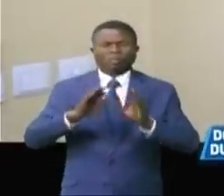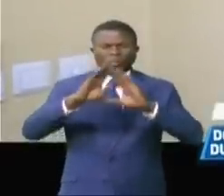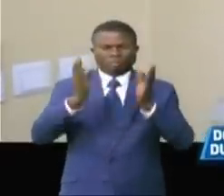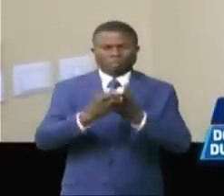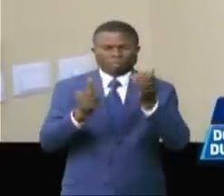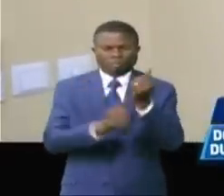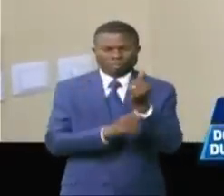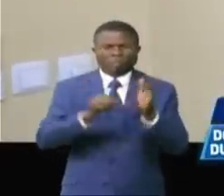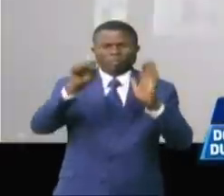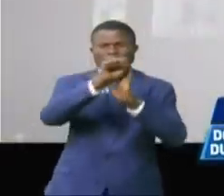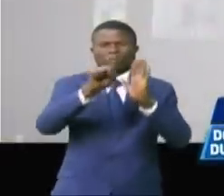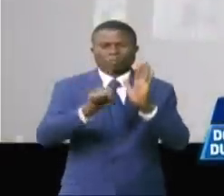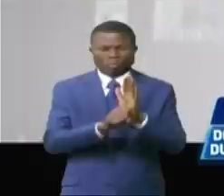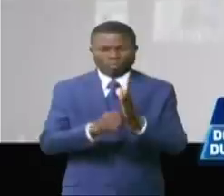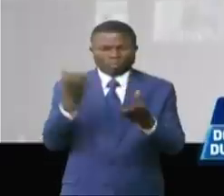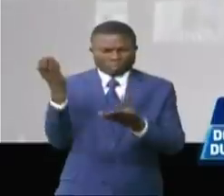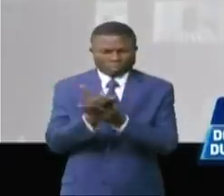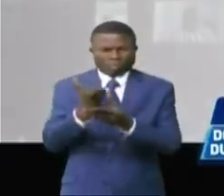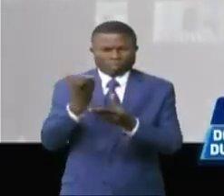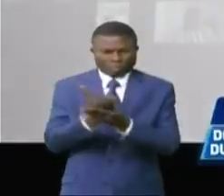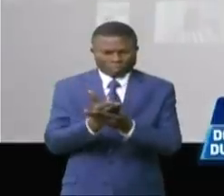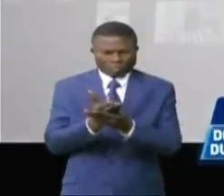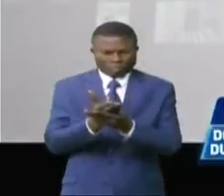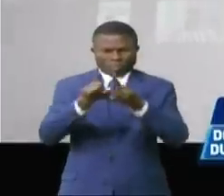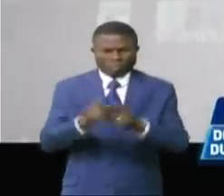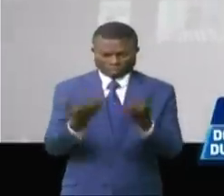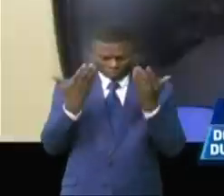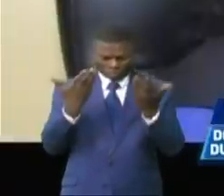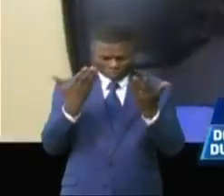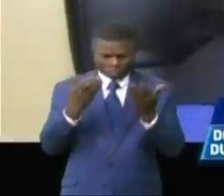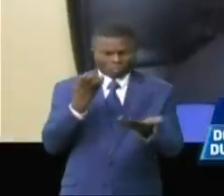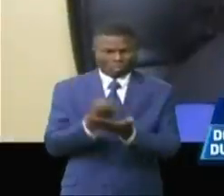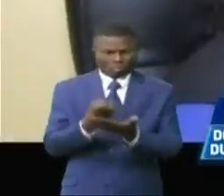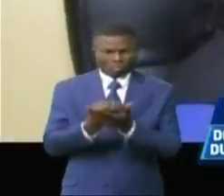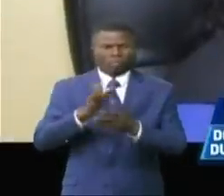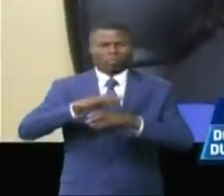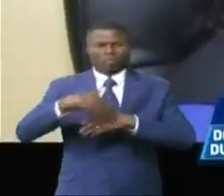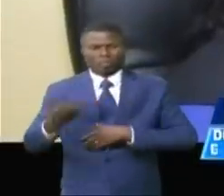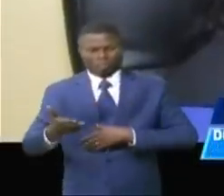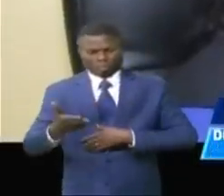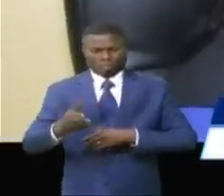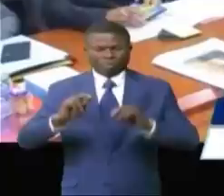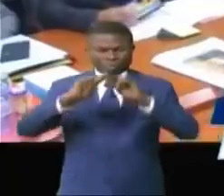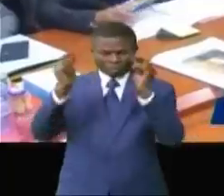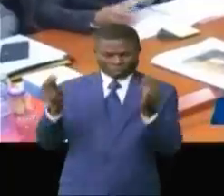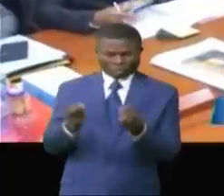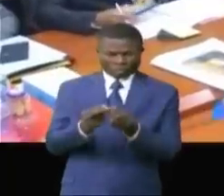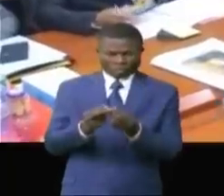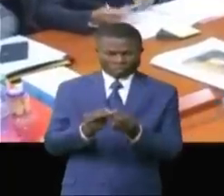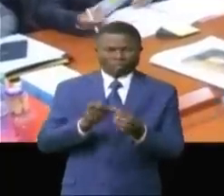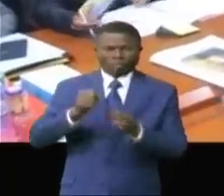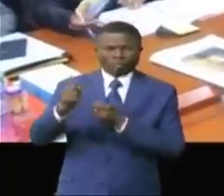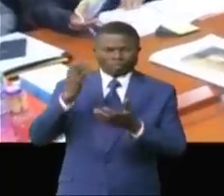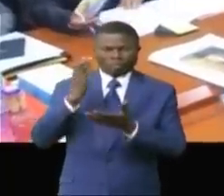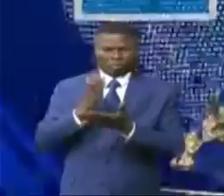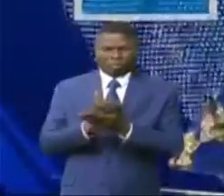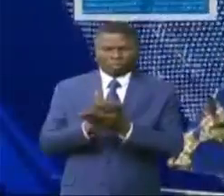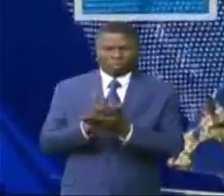la statistique, documentation et études économiques. Enfin, la brigade de lutte contre la